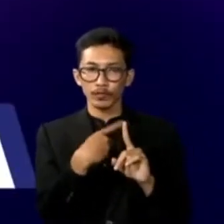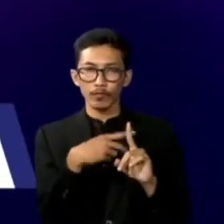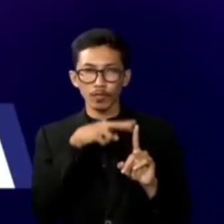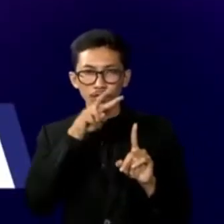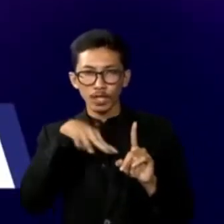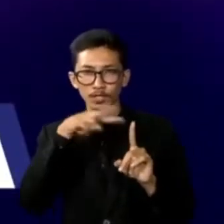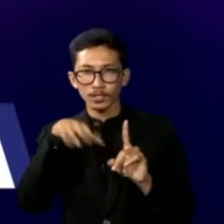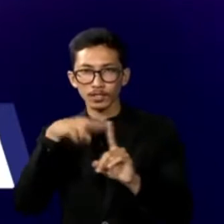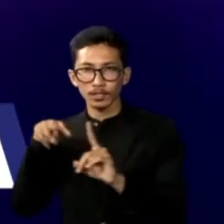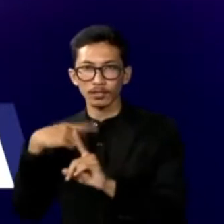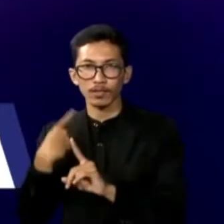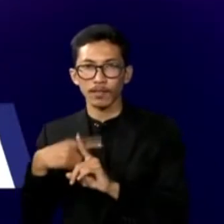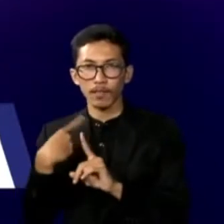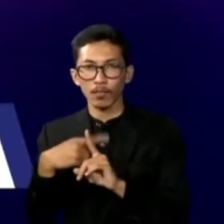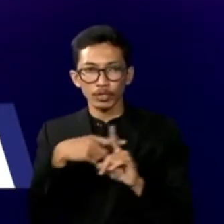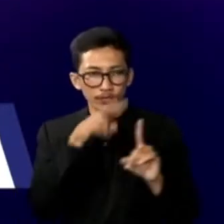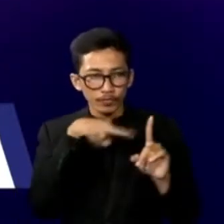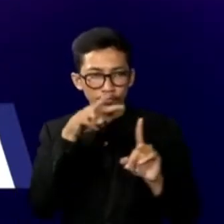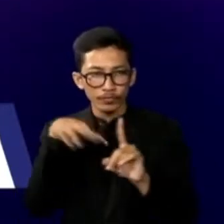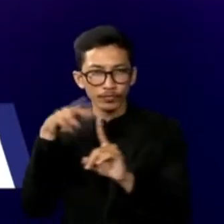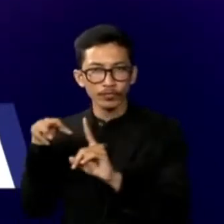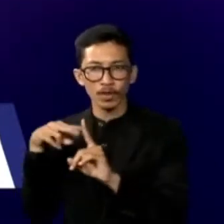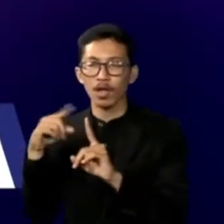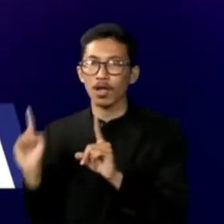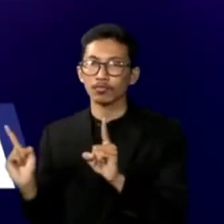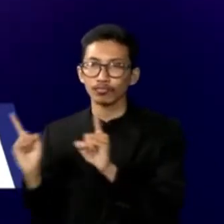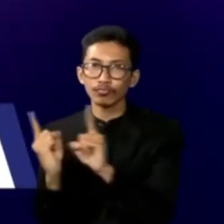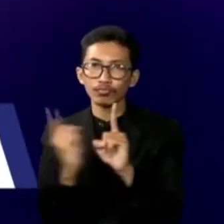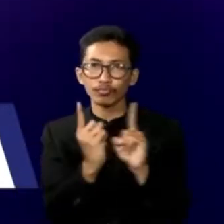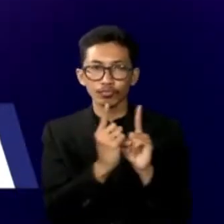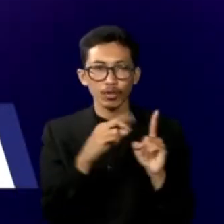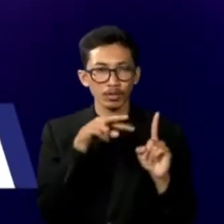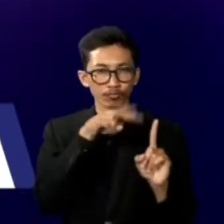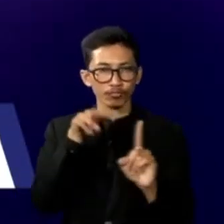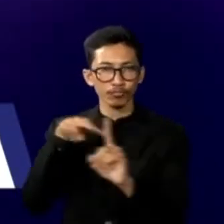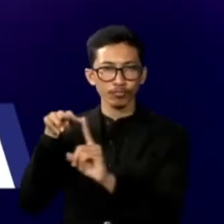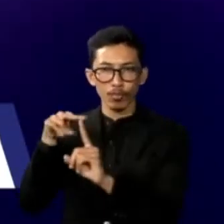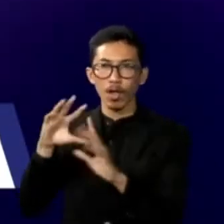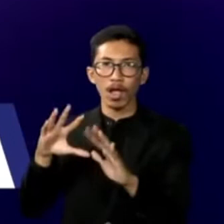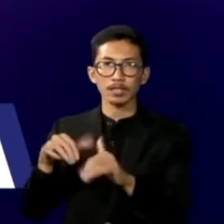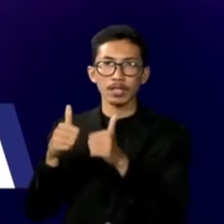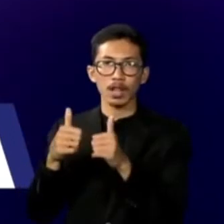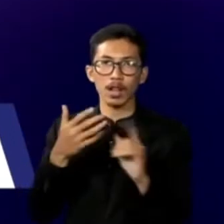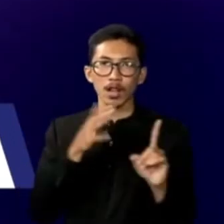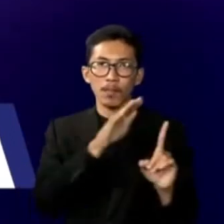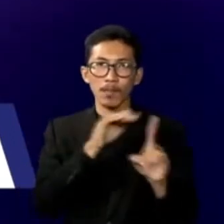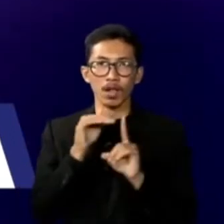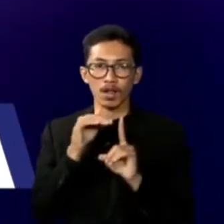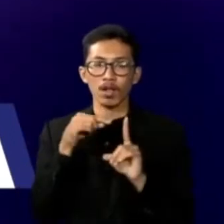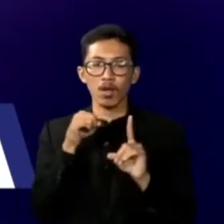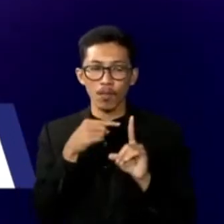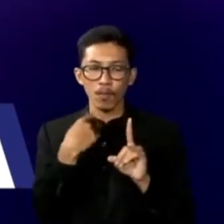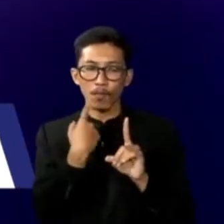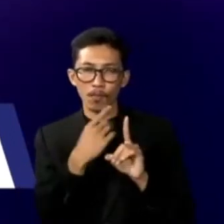orang-orang yang kontak dengan orang yang positif sehingga kita bisa mendapatkan hasil dari dia positif atau